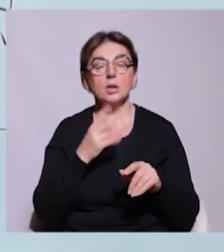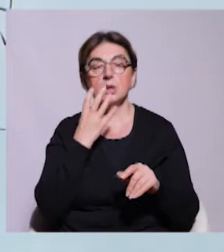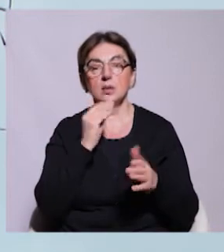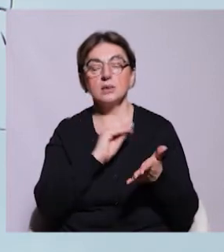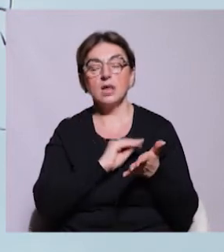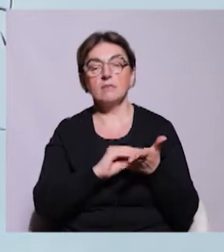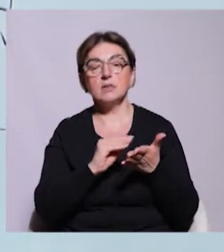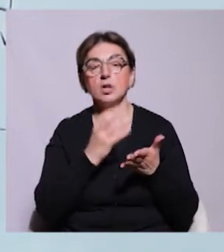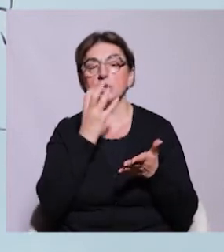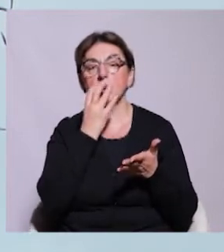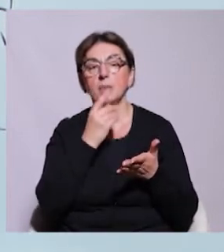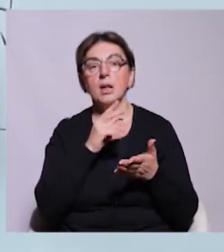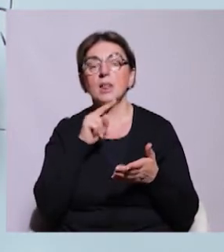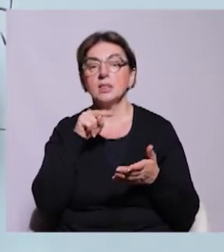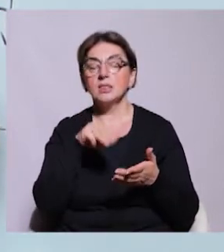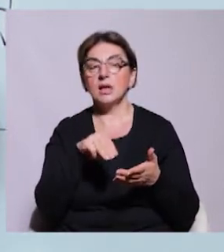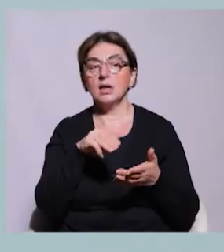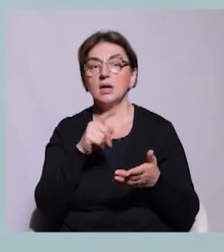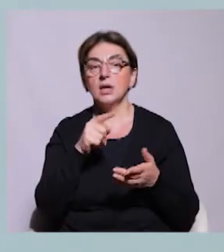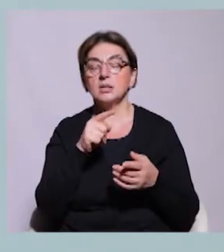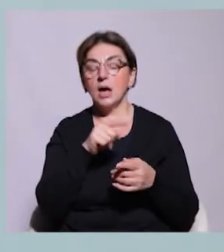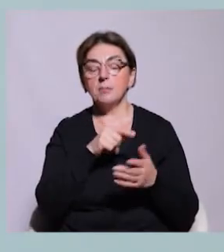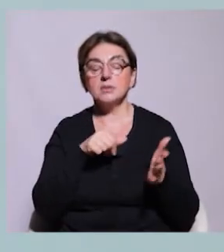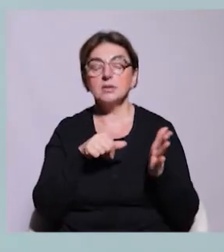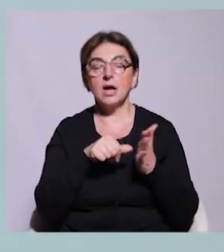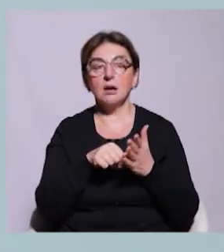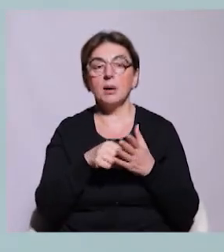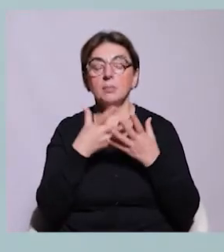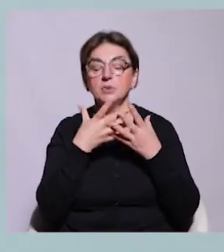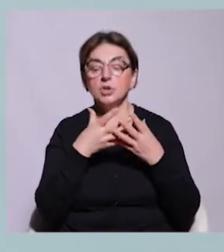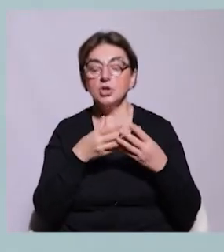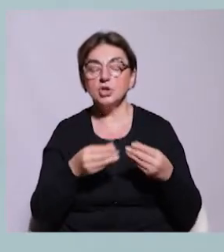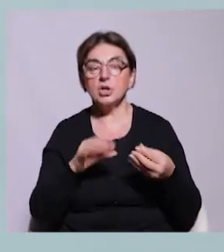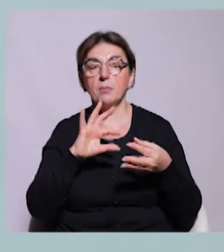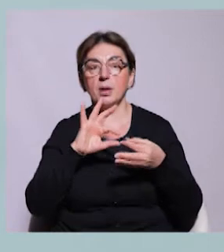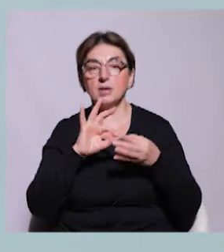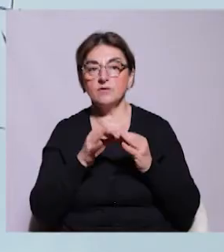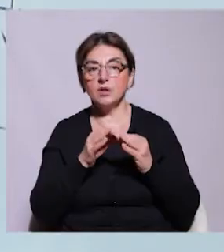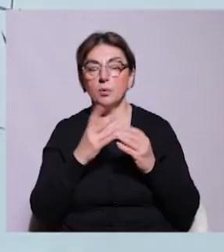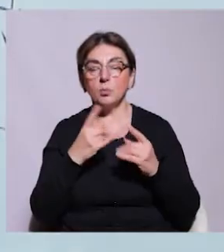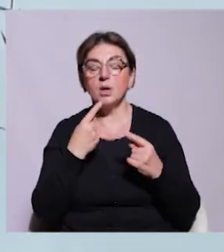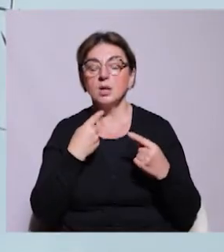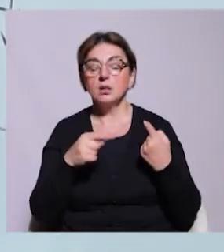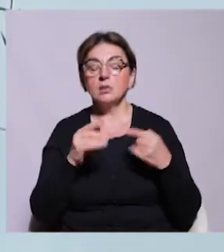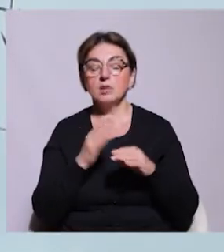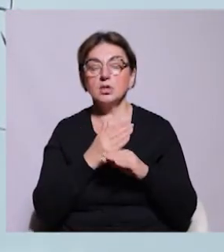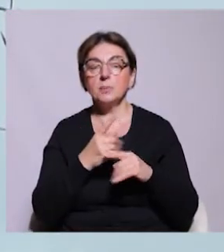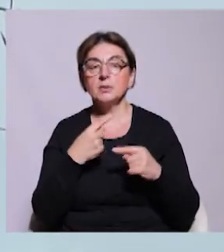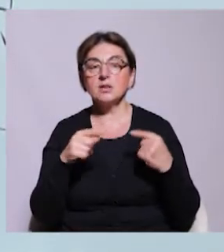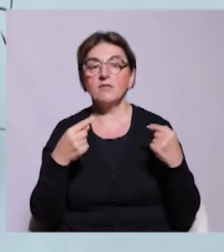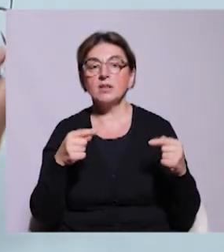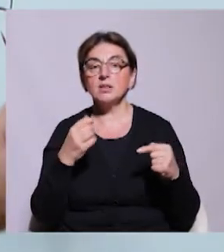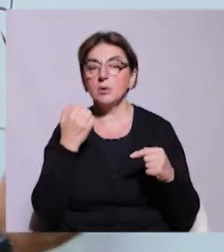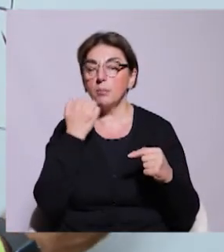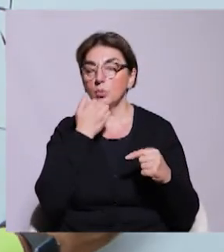ვიყენებთ, დავაწეროთ ტემპერატურა. ვინაიდან ტემპერატურის გავლენით იშლება კონკრეტული ნივთიერება და ვიღებთ სხვადასხვა